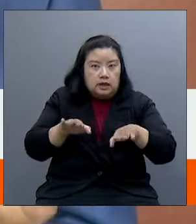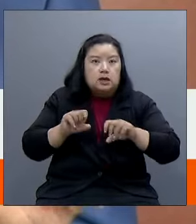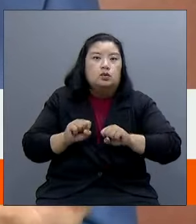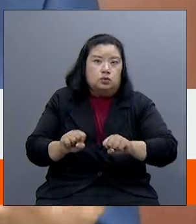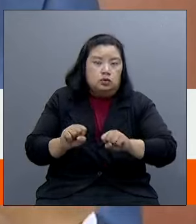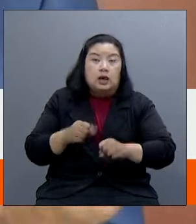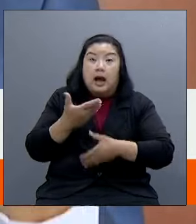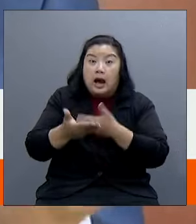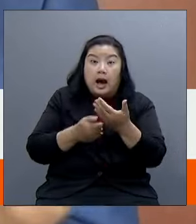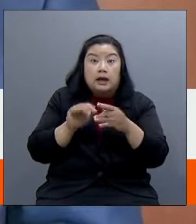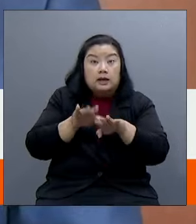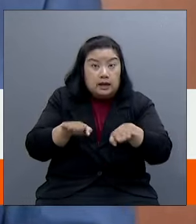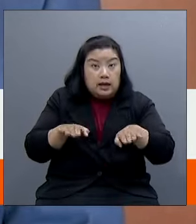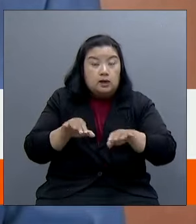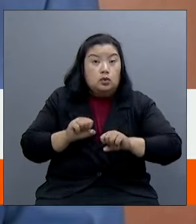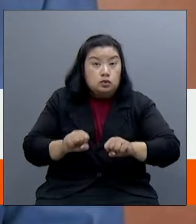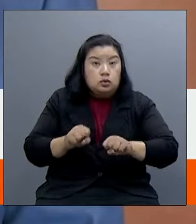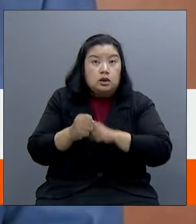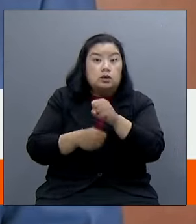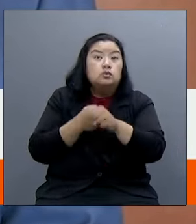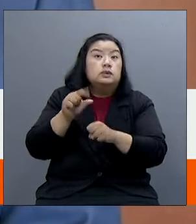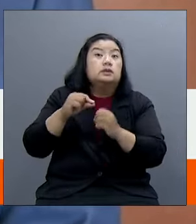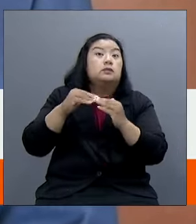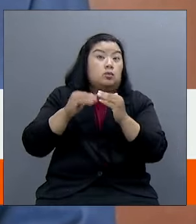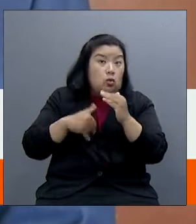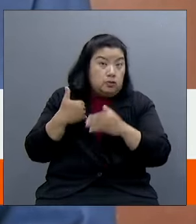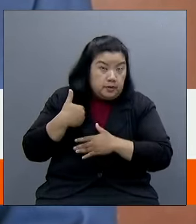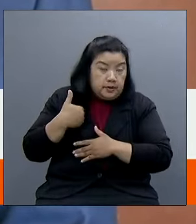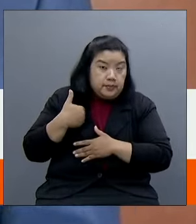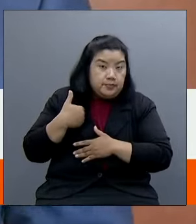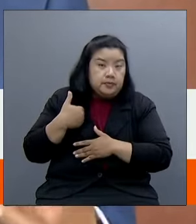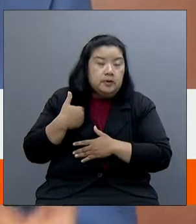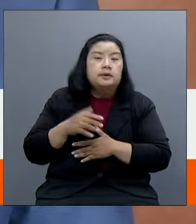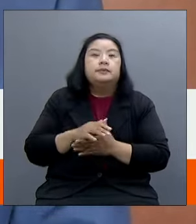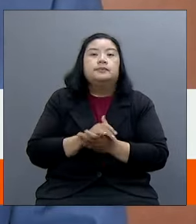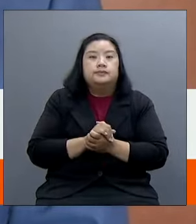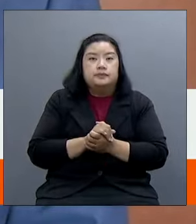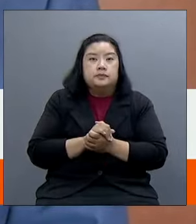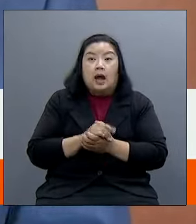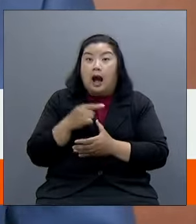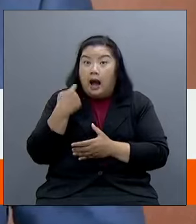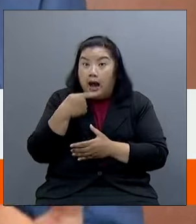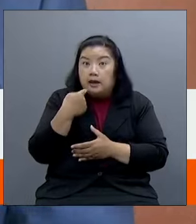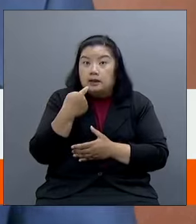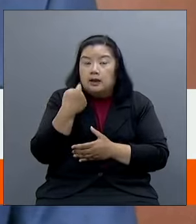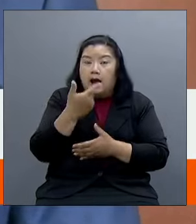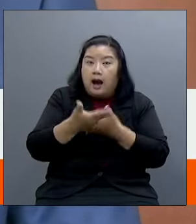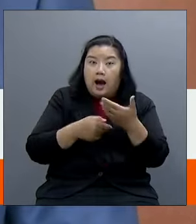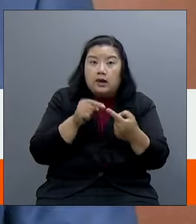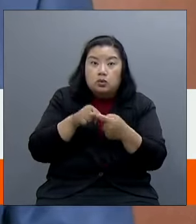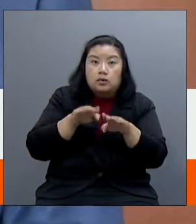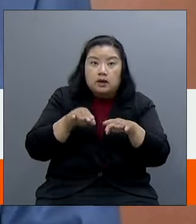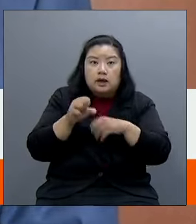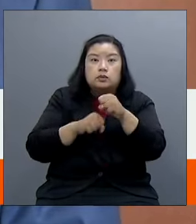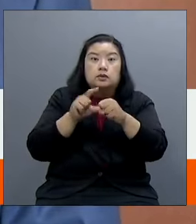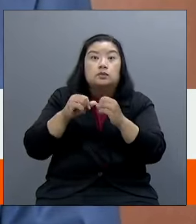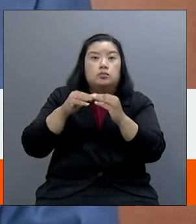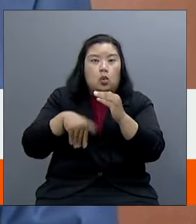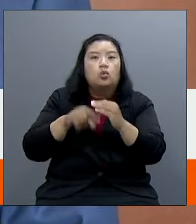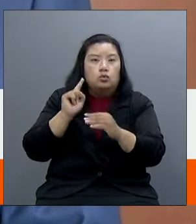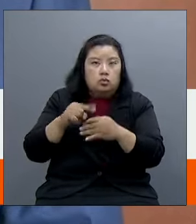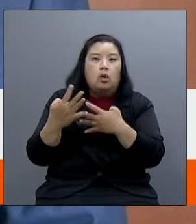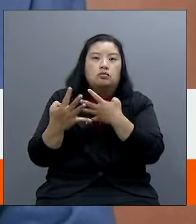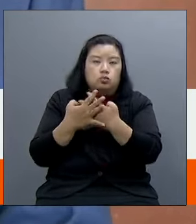ให้กับเด็กให้กับผู้ที่มีอายุต่ำกว่า20ปีบริบูรณ์นะคะเราเน้นเลยนะคะใครขายนะคะต้องนะคะถูกดำเนินคดีน